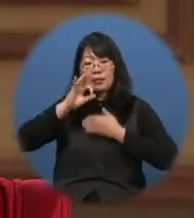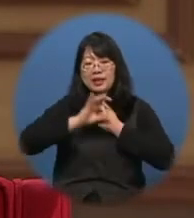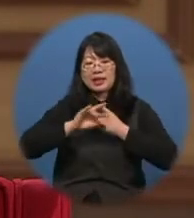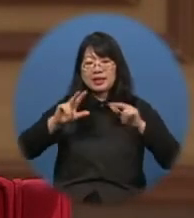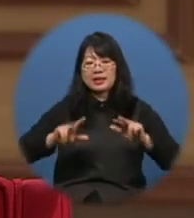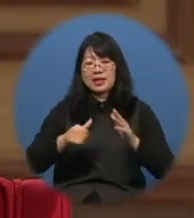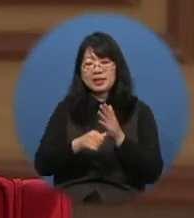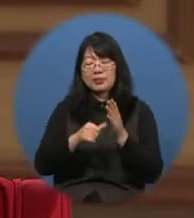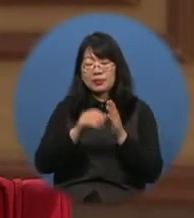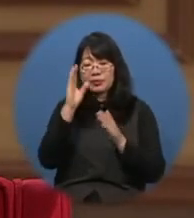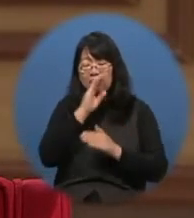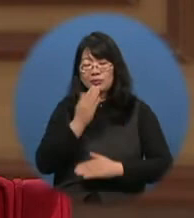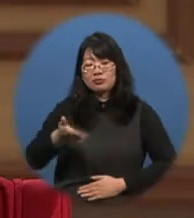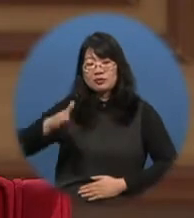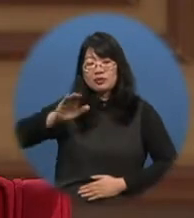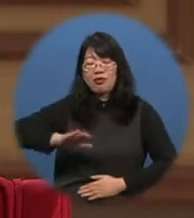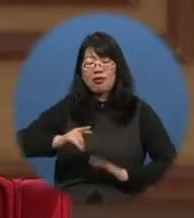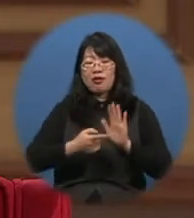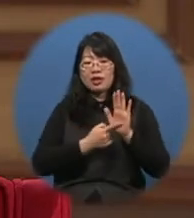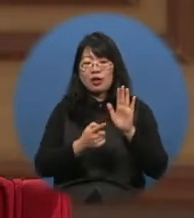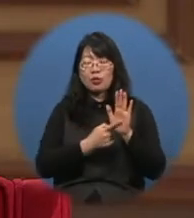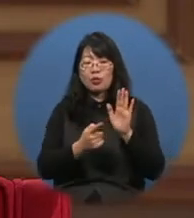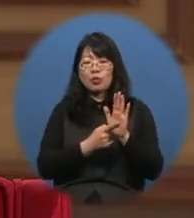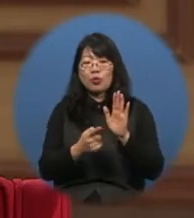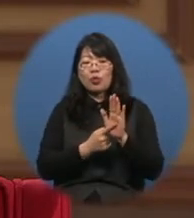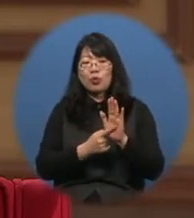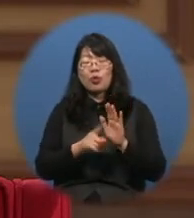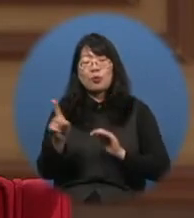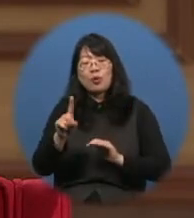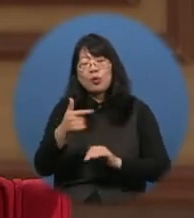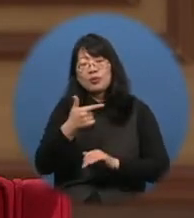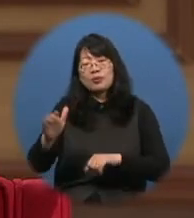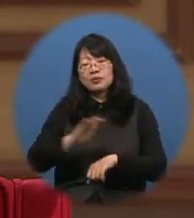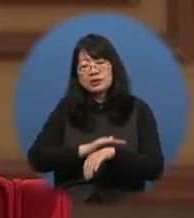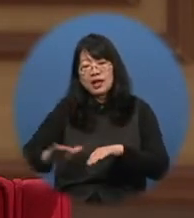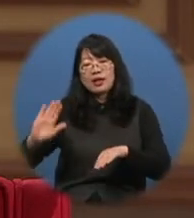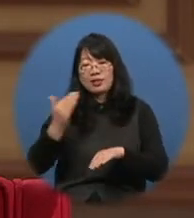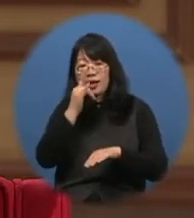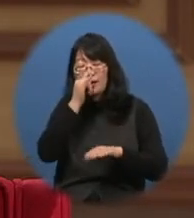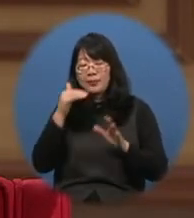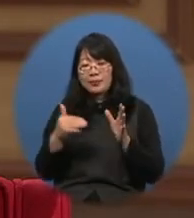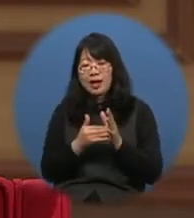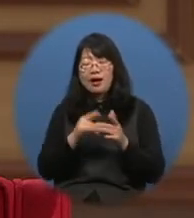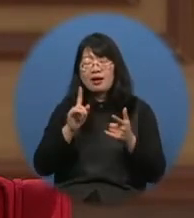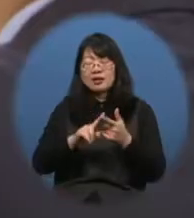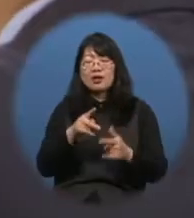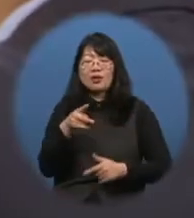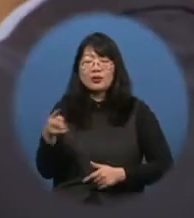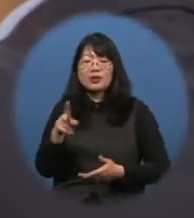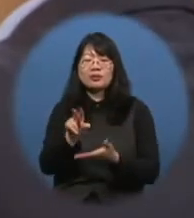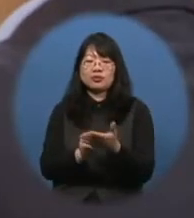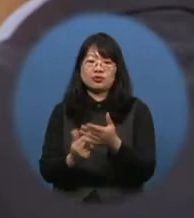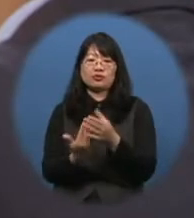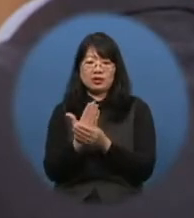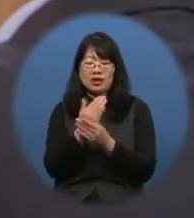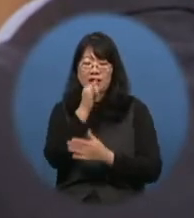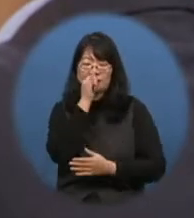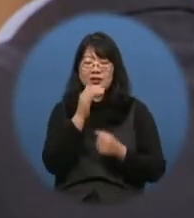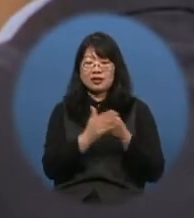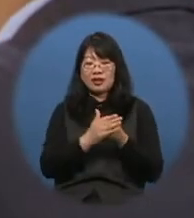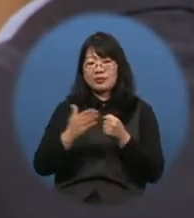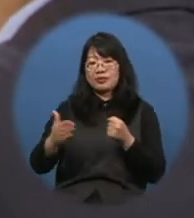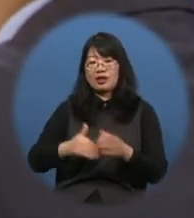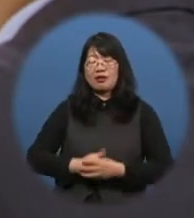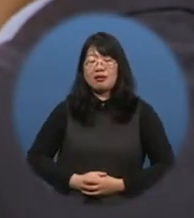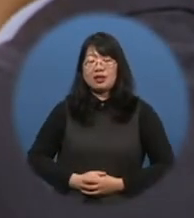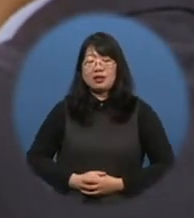이제 제품이 나쁜데 광고가 너무 잘 됐다라면 그거는 문제가 발생될 수 있거든요.